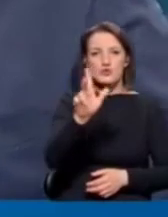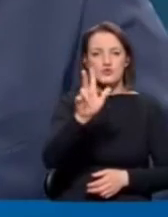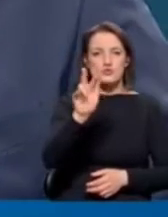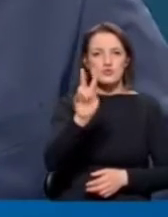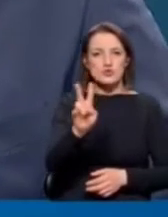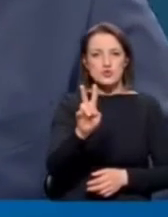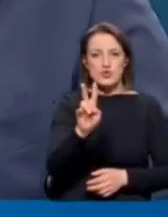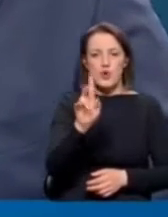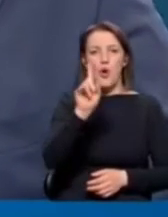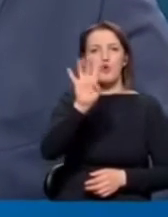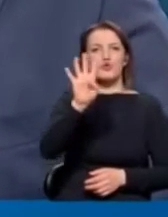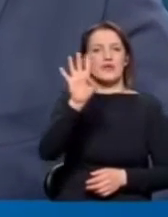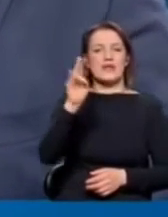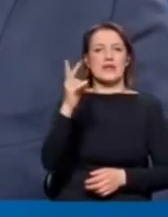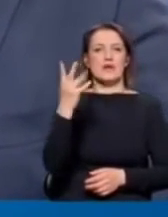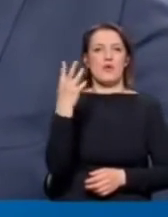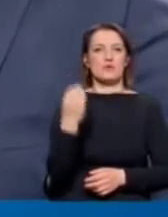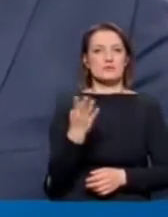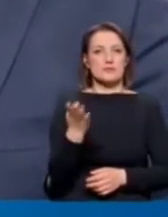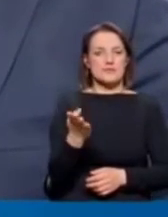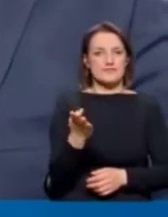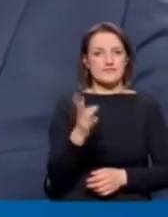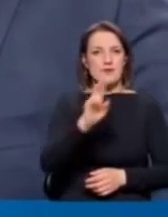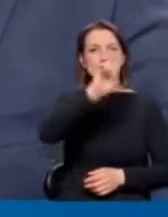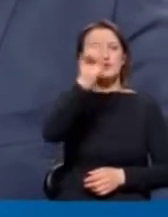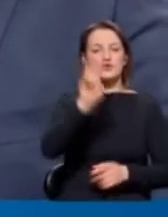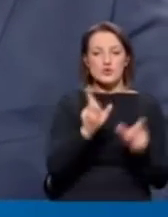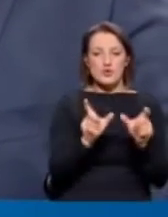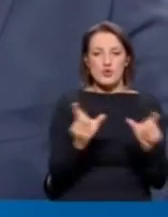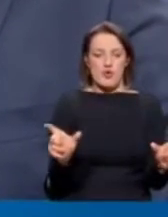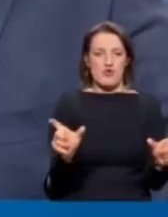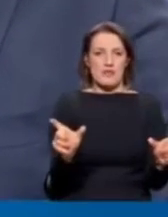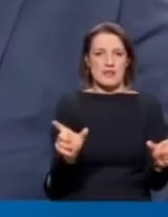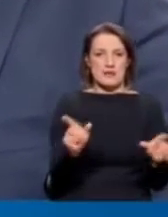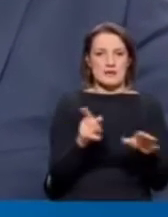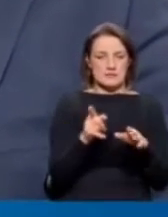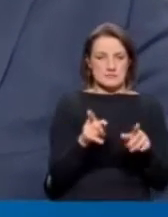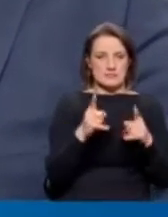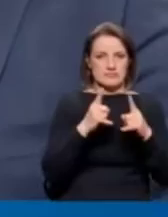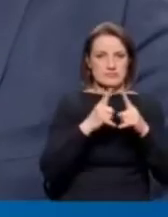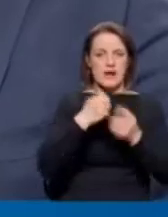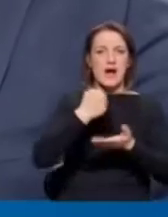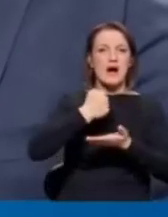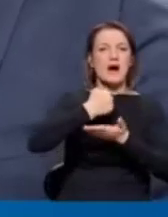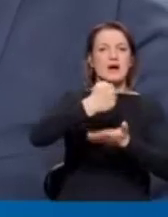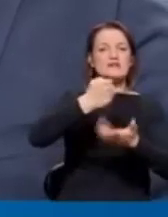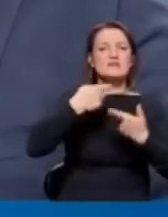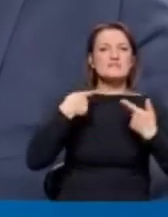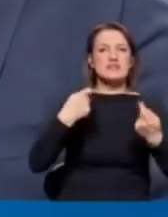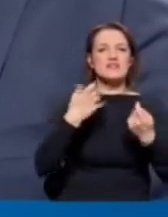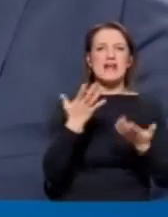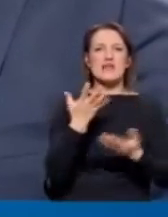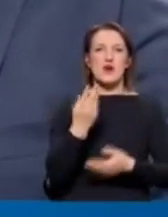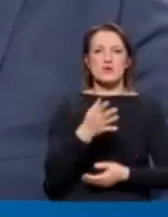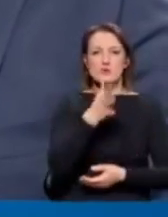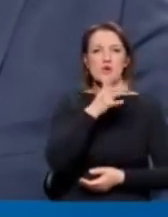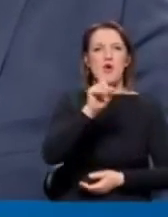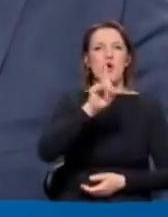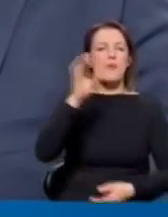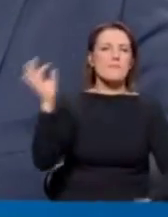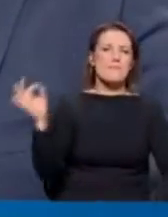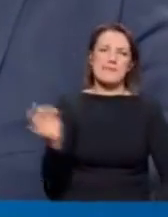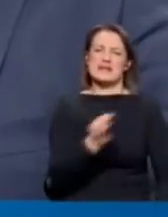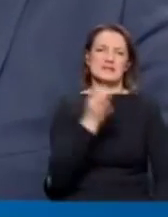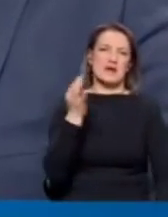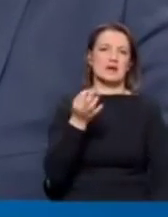14.2 çıktı Onun bu kurmalı mevduatlar üzerinden hazineye maliyeti ne kadar oldu biliyor musun olmuyor